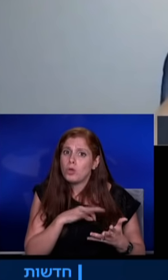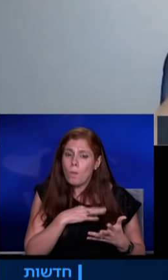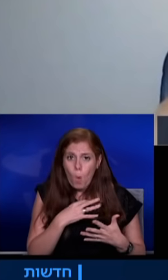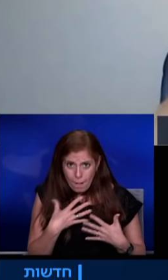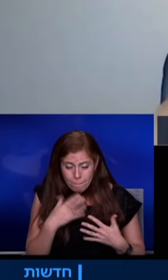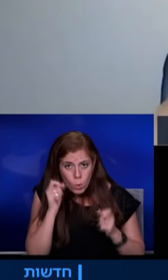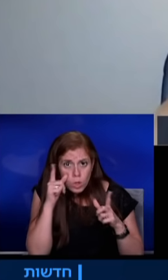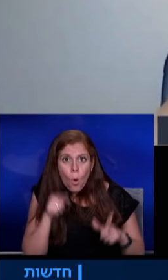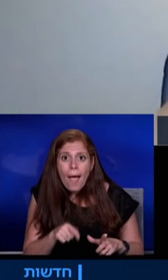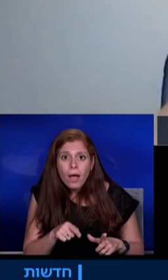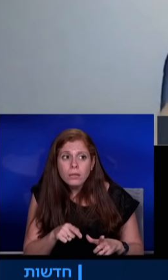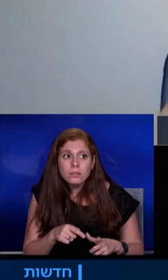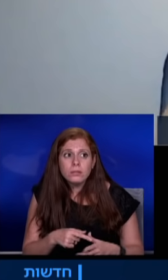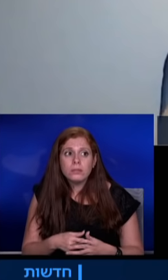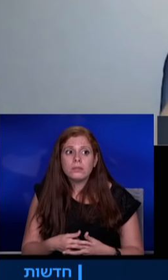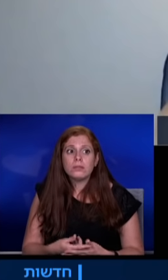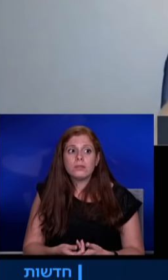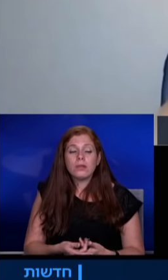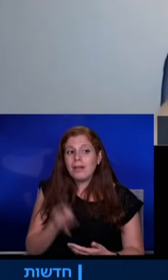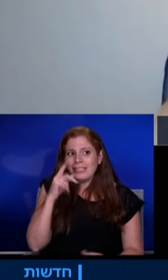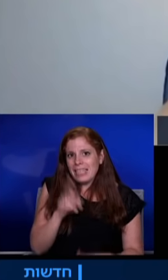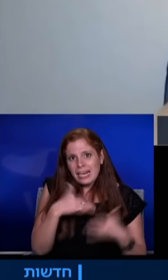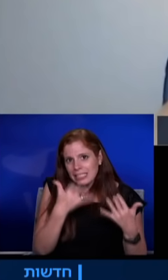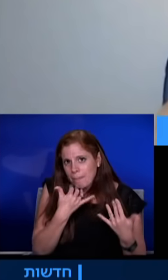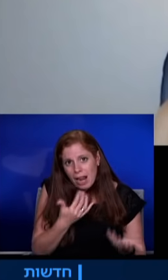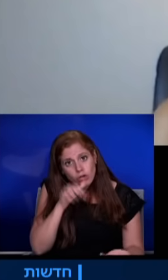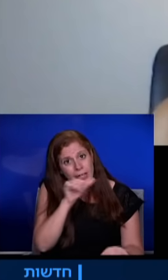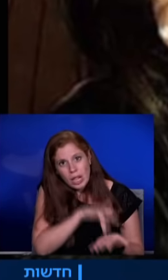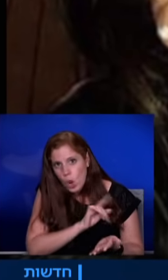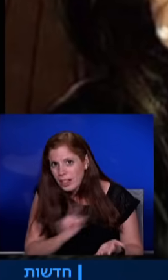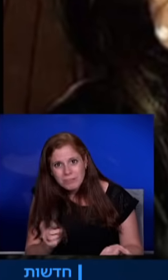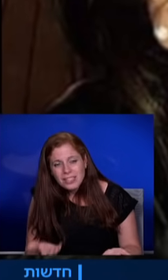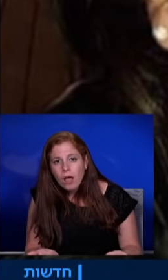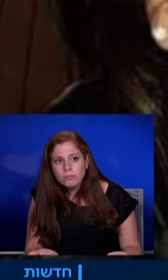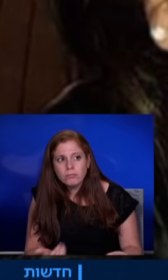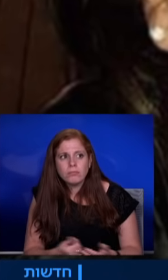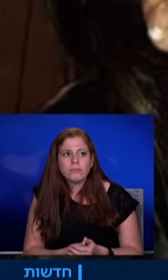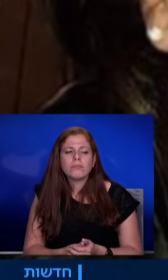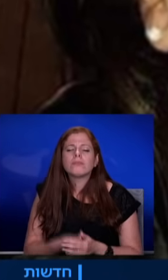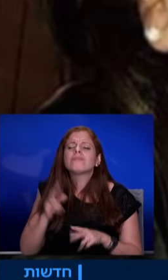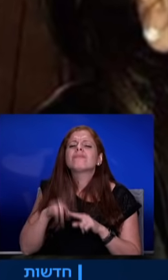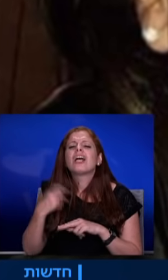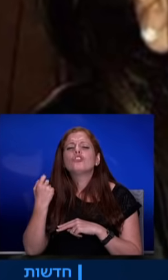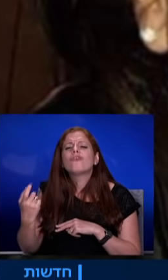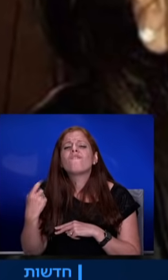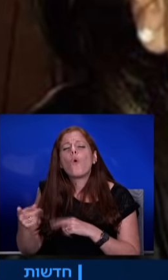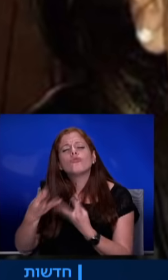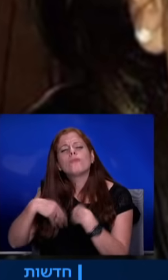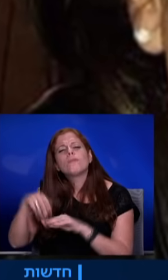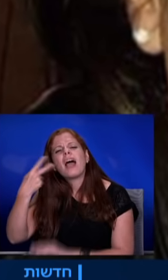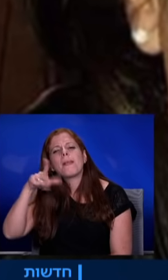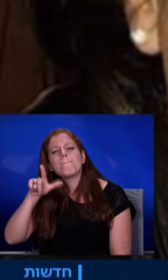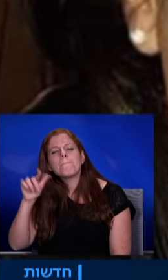כבר? הייתי צריכה לספר לה שאיתן לא נמצא. אחרי שבועות שבהן משפחת פלג השמיצה את